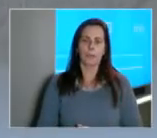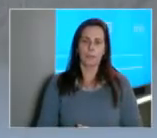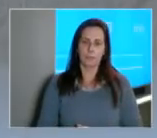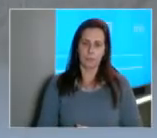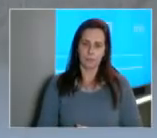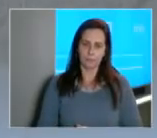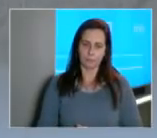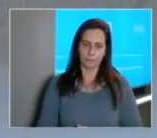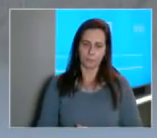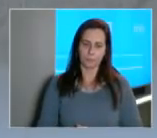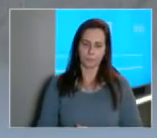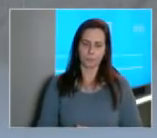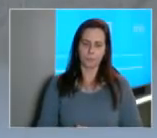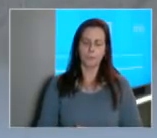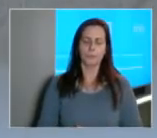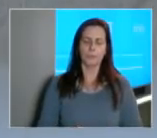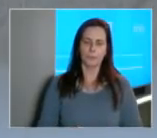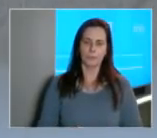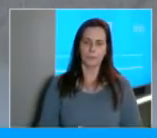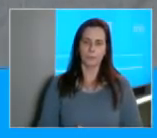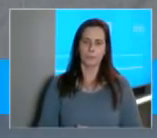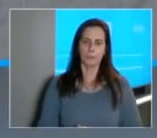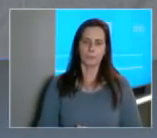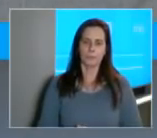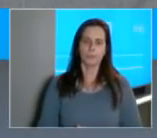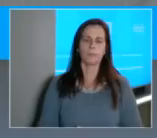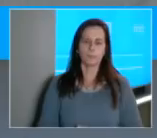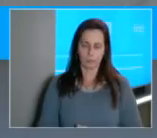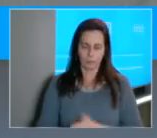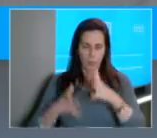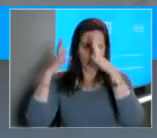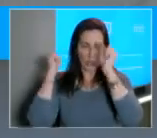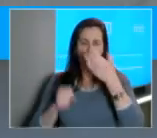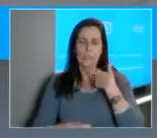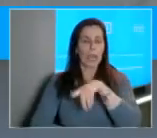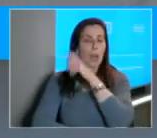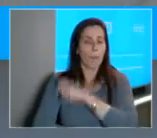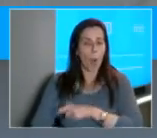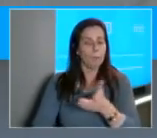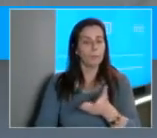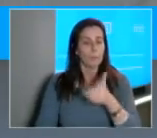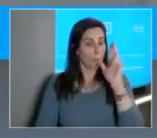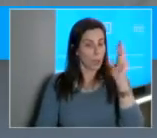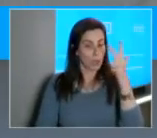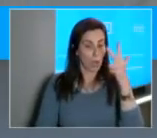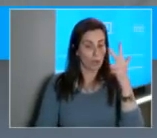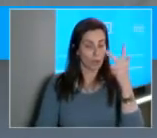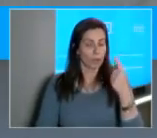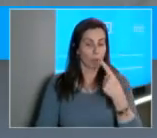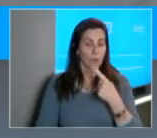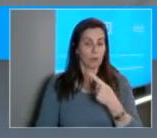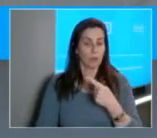ואני חוזרת אליך, מירון ראובן, לשעבר שגריר ישראל באום. ביום שלישי דיברנו